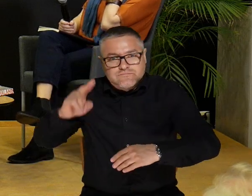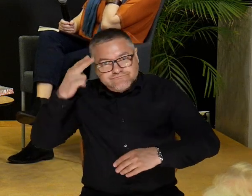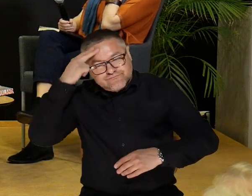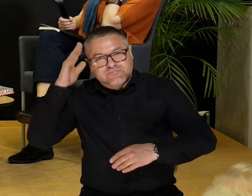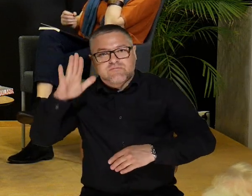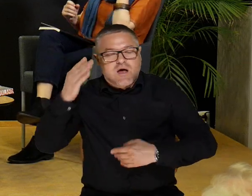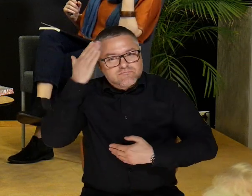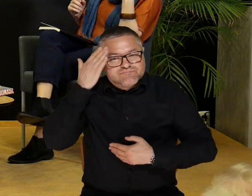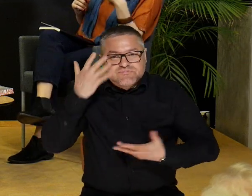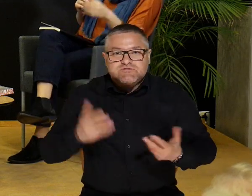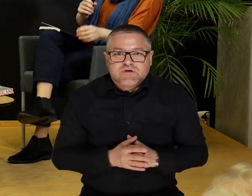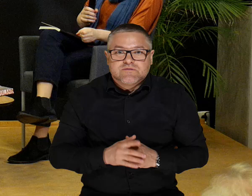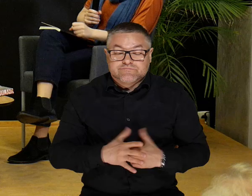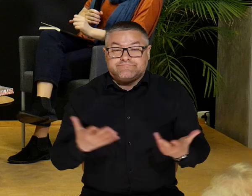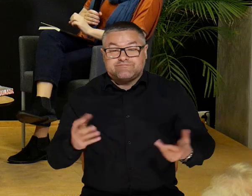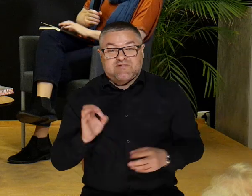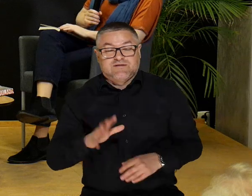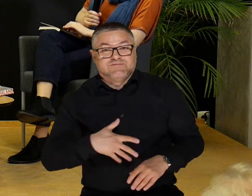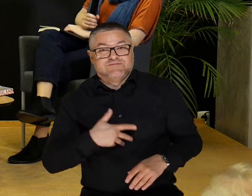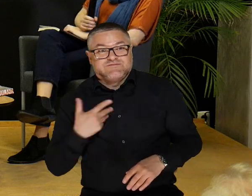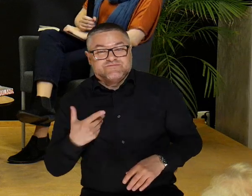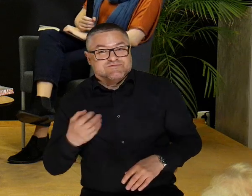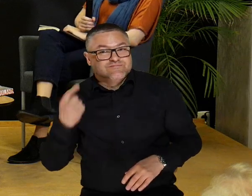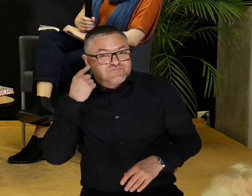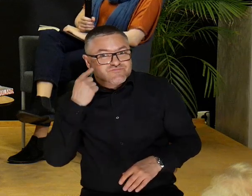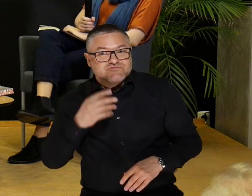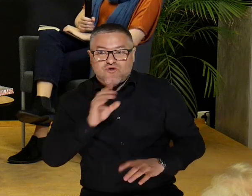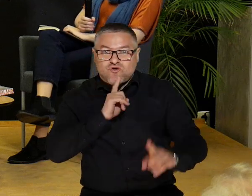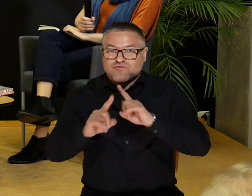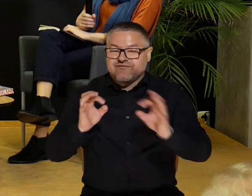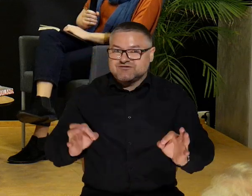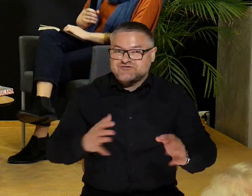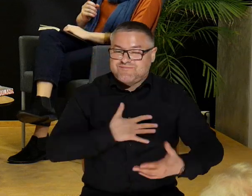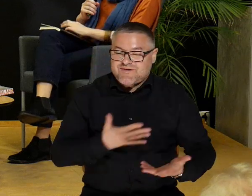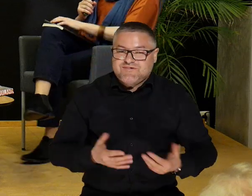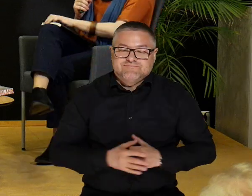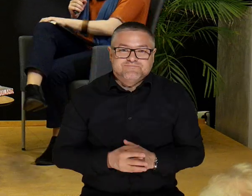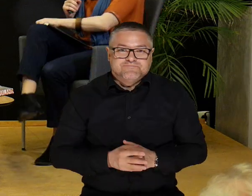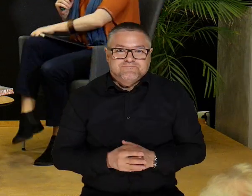psychiczne. Więc byłby zdziwiony, gdyby słyszał naszą rozmowę dziś.